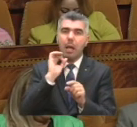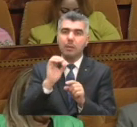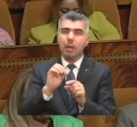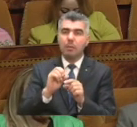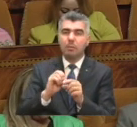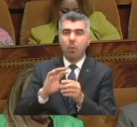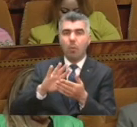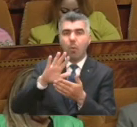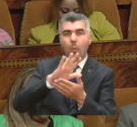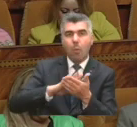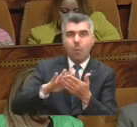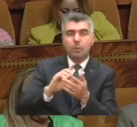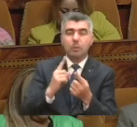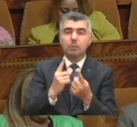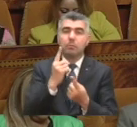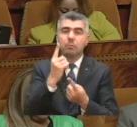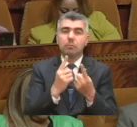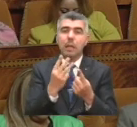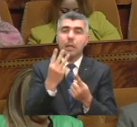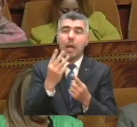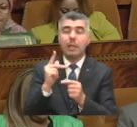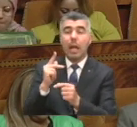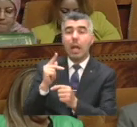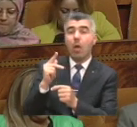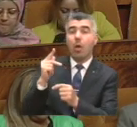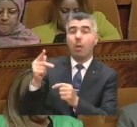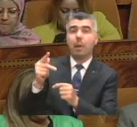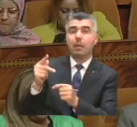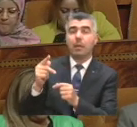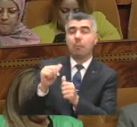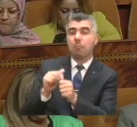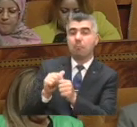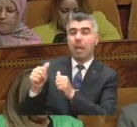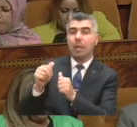البحر على مسافة لا تقل عن 3 كيلومترات من الشاطئ.